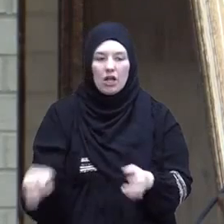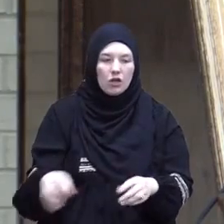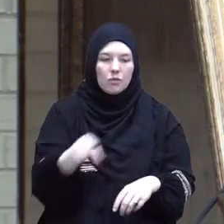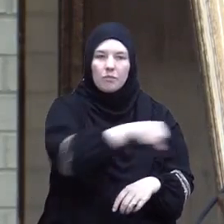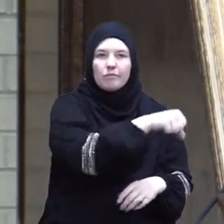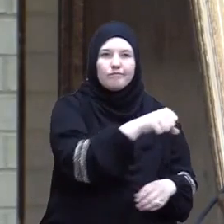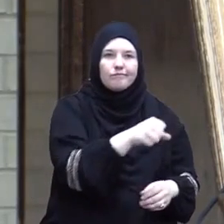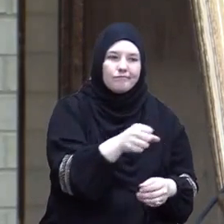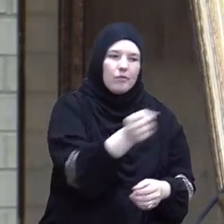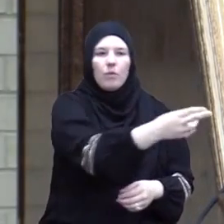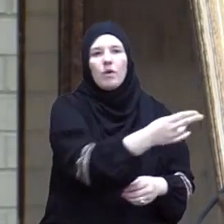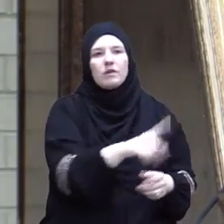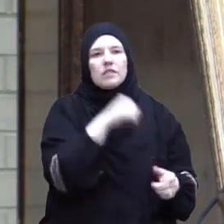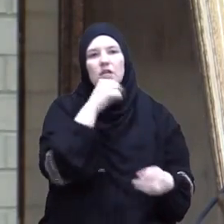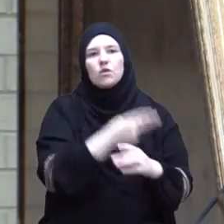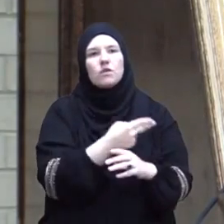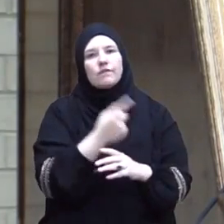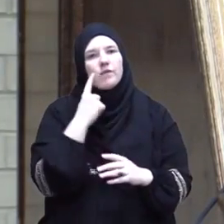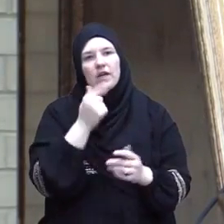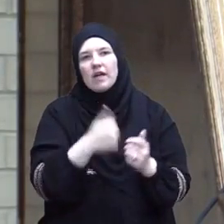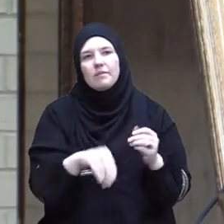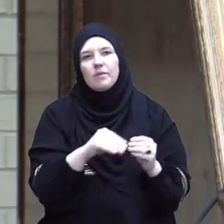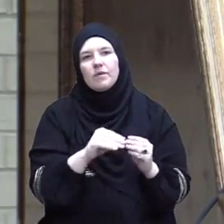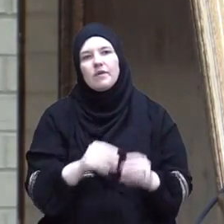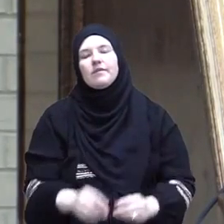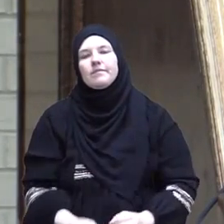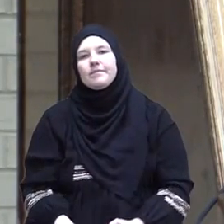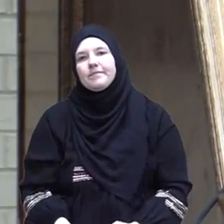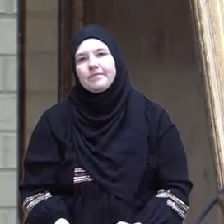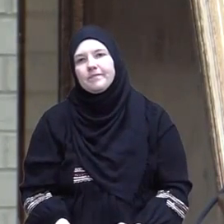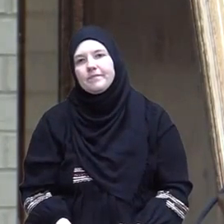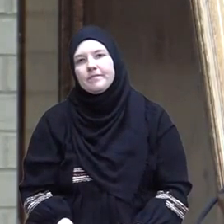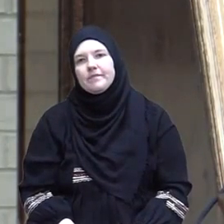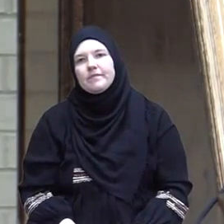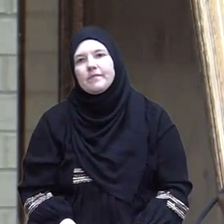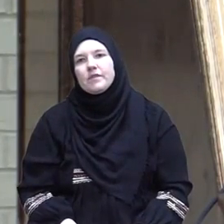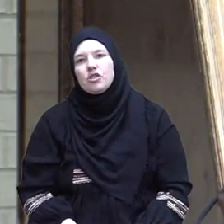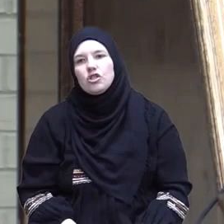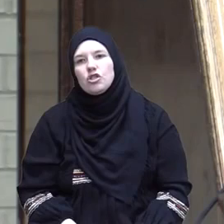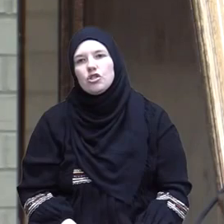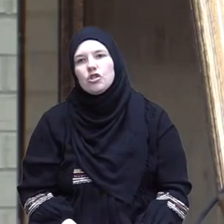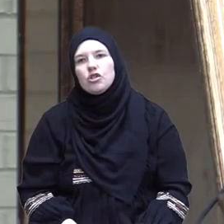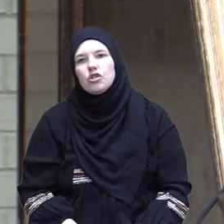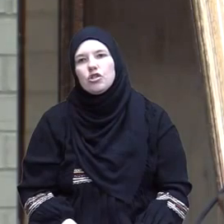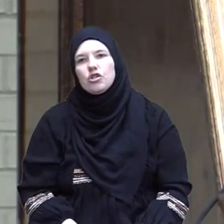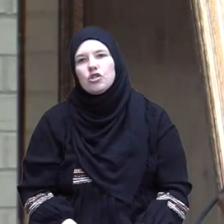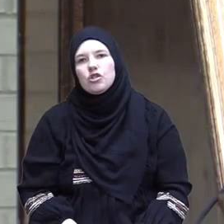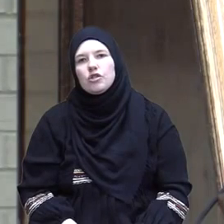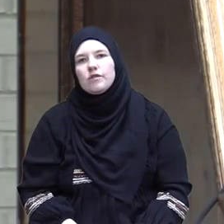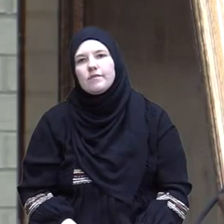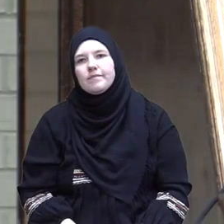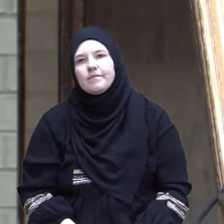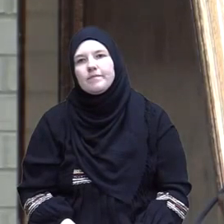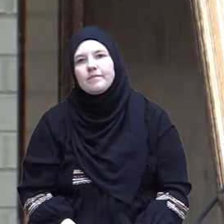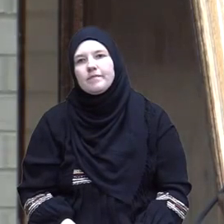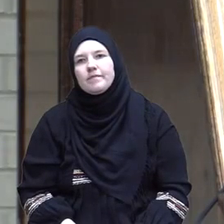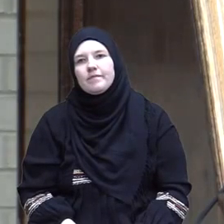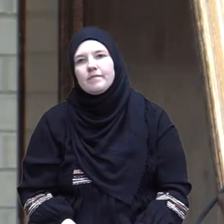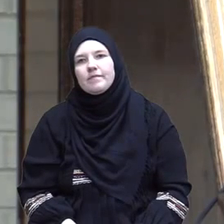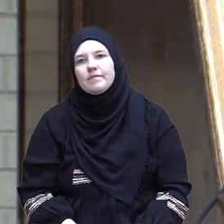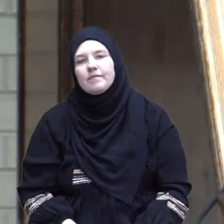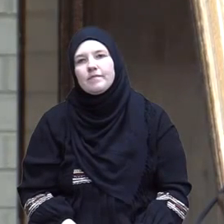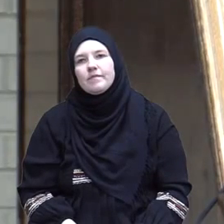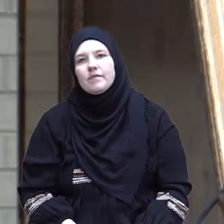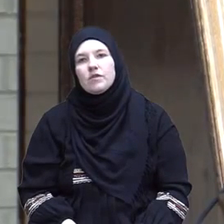anyway. So, وَمَتَاعٌ إِلَى حِينٍ. Up to a term. So from